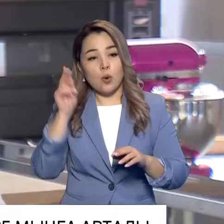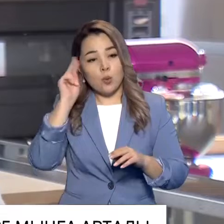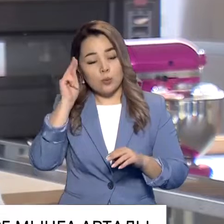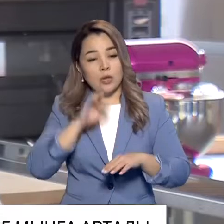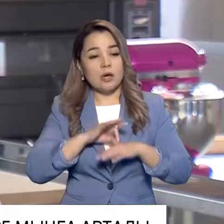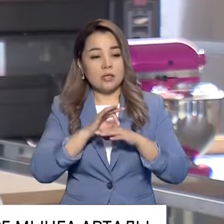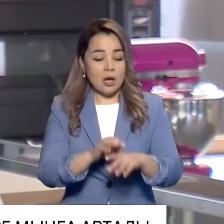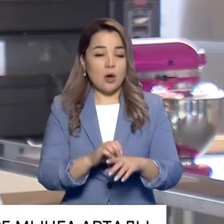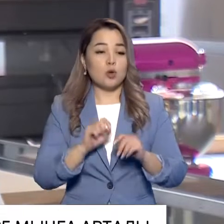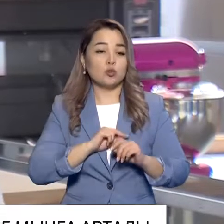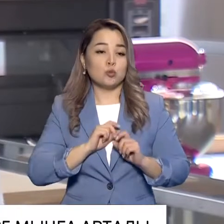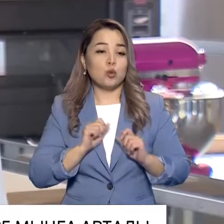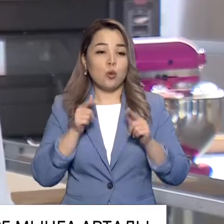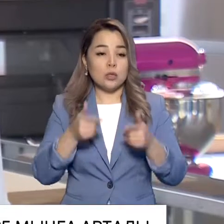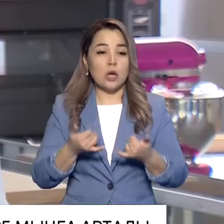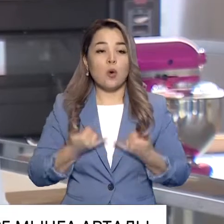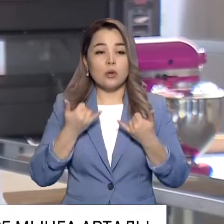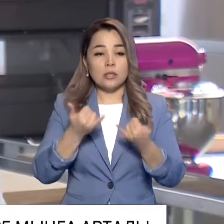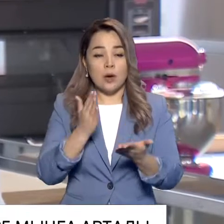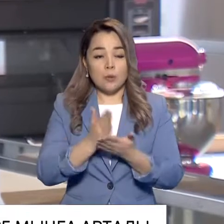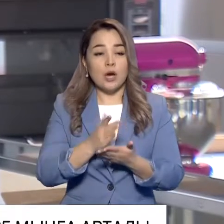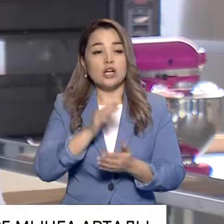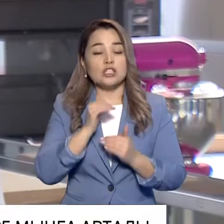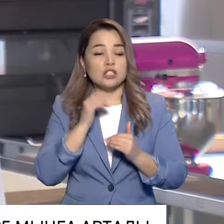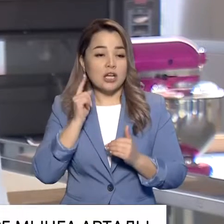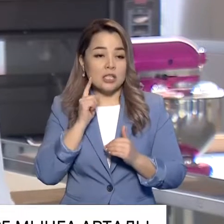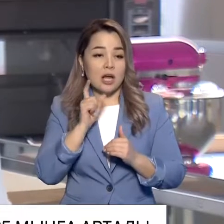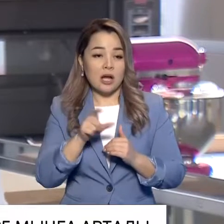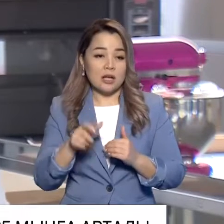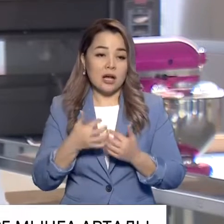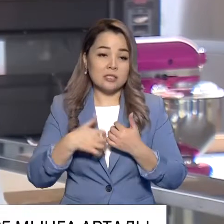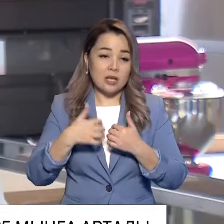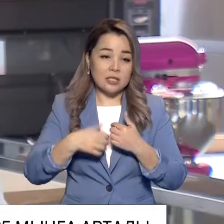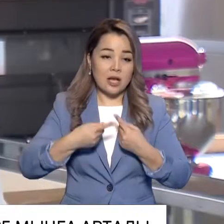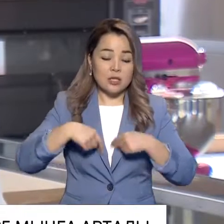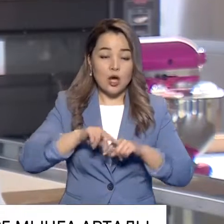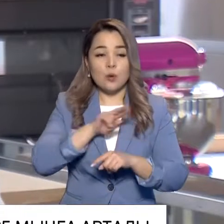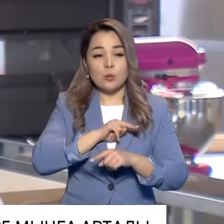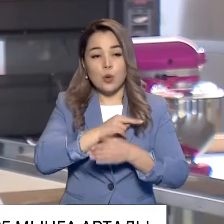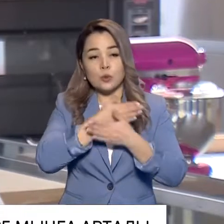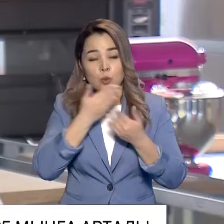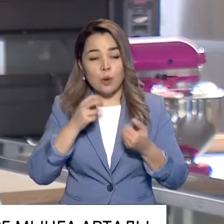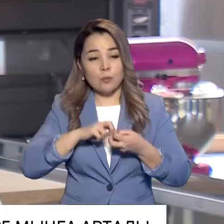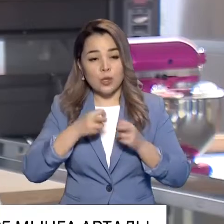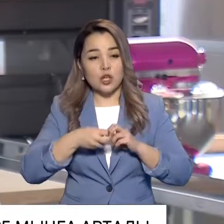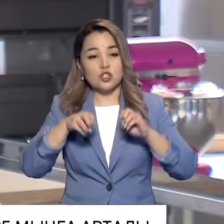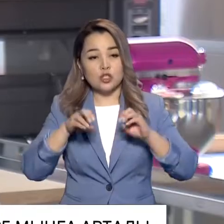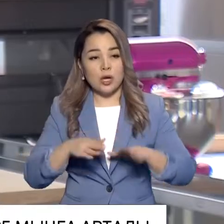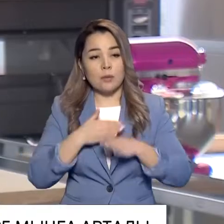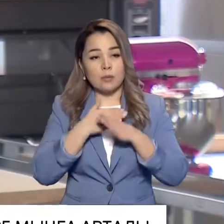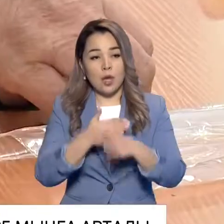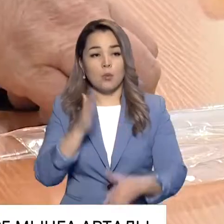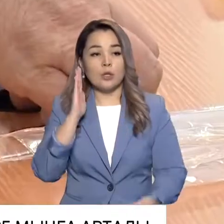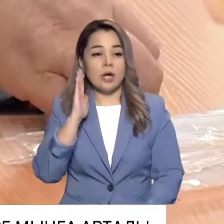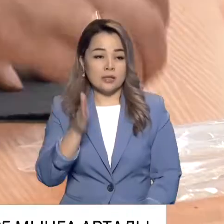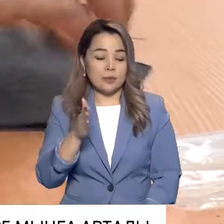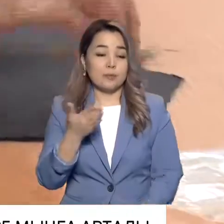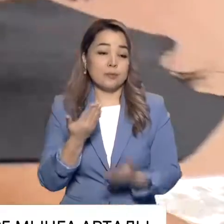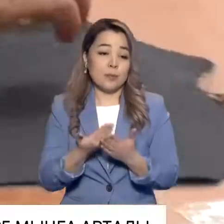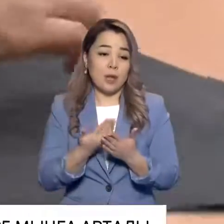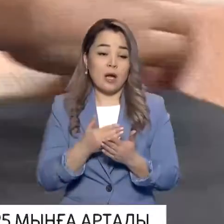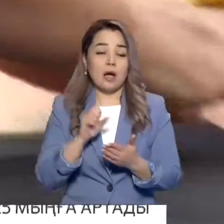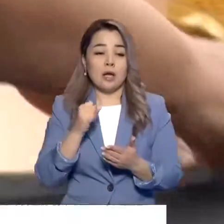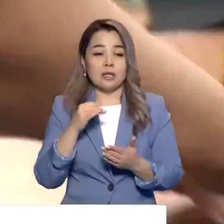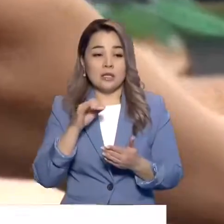жұмысқа орналасуына мүмкіндік береді. Әрі жастар арасындағы жұмыссыздық мәселесінің де шешілуіне сеп болмақ. Мәселен,